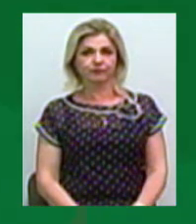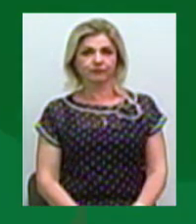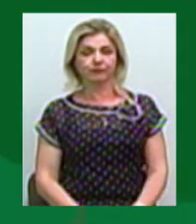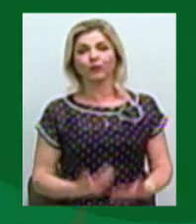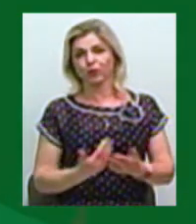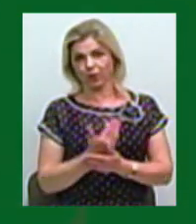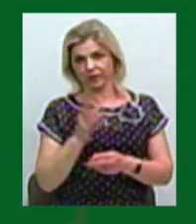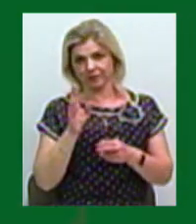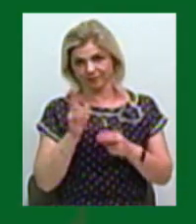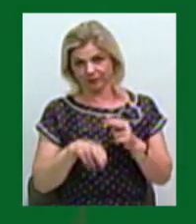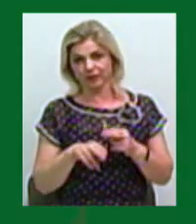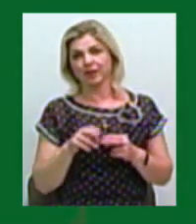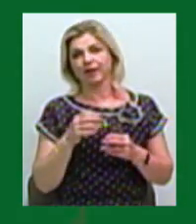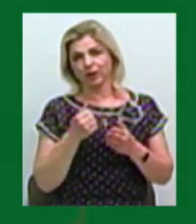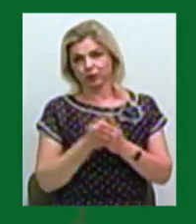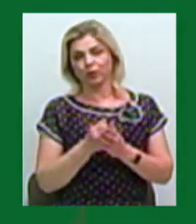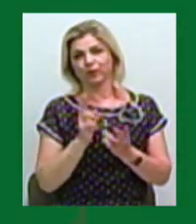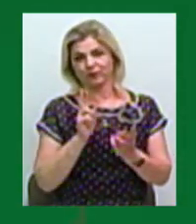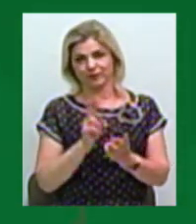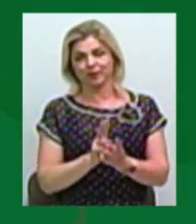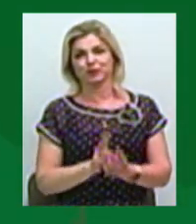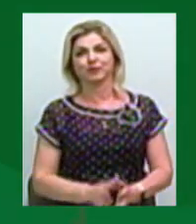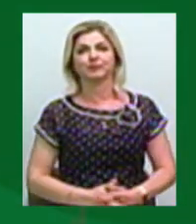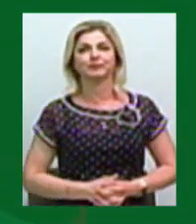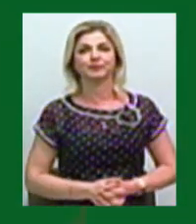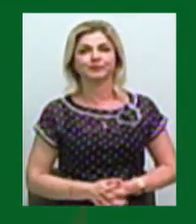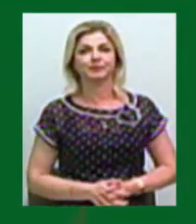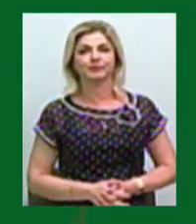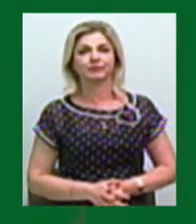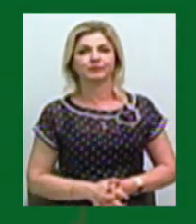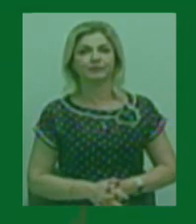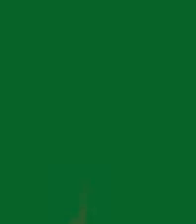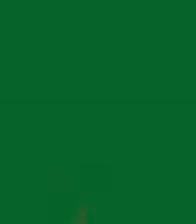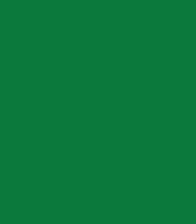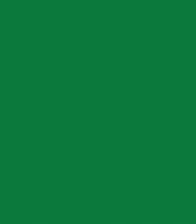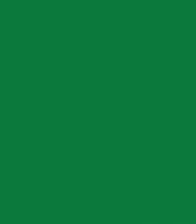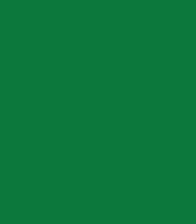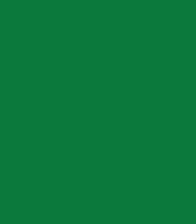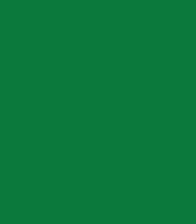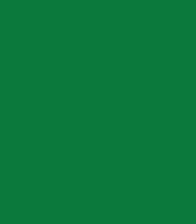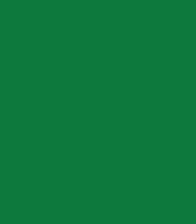І це були всі новини на цю годину. Я з вами прощаюсь. До зустрічі в ефірі.